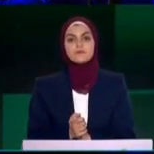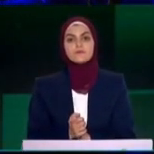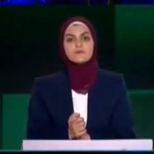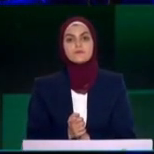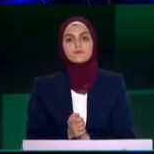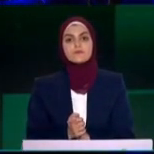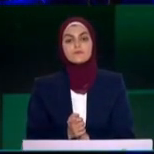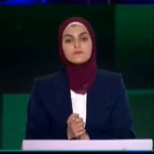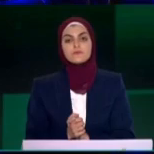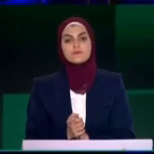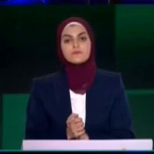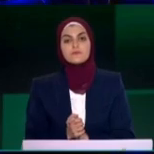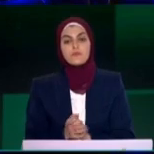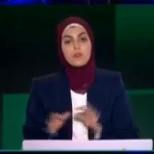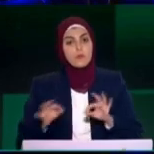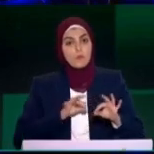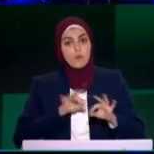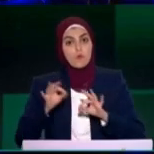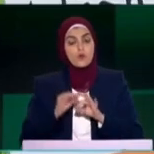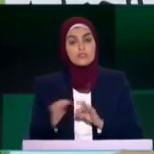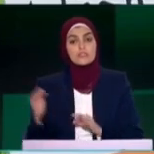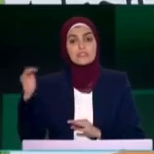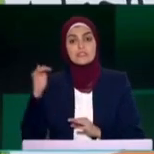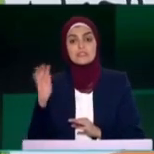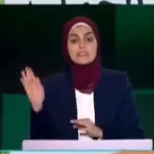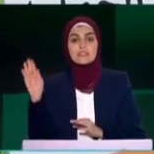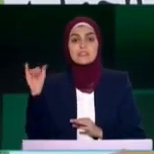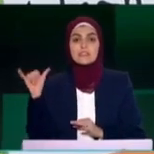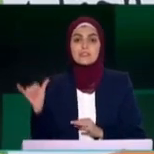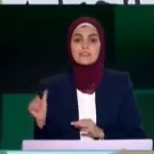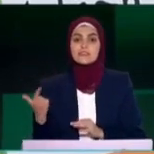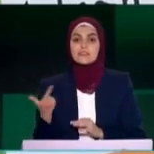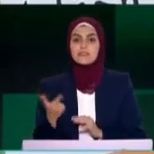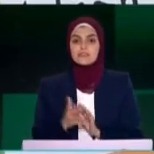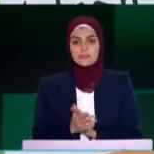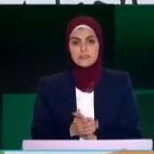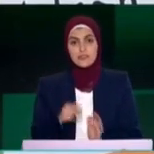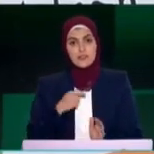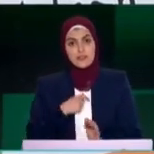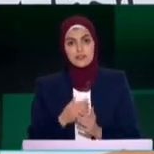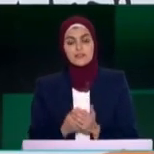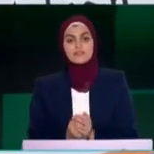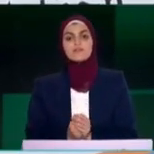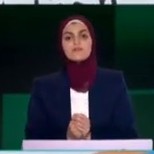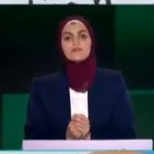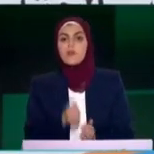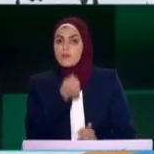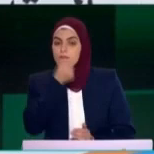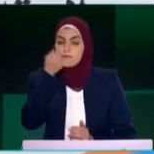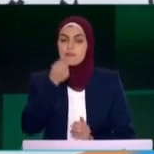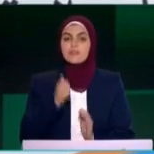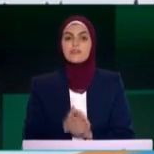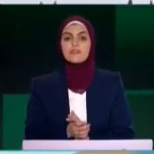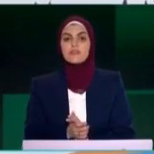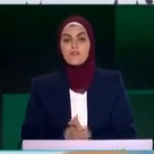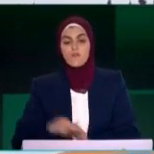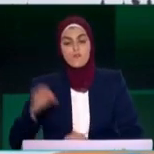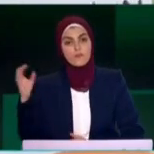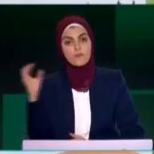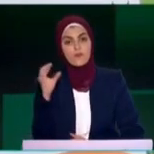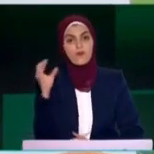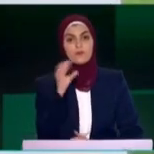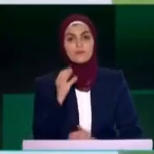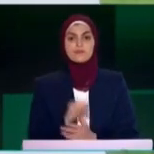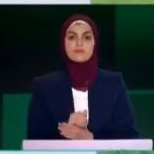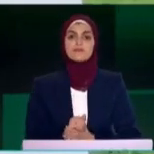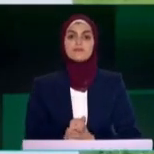اتفضل باشمهندس. مهندس حسين محمد عثمان، مدير إدارة الإرشاد الزراعي بمديرية الزراعة بالمنيا. فخامة رئيس